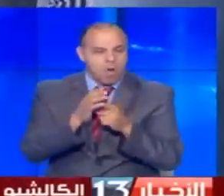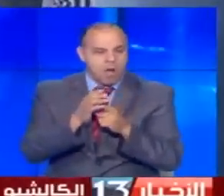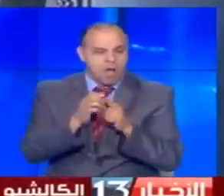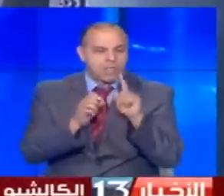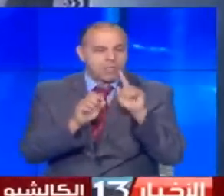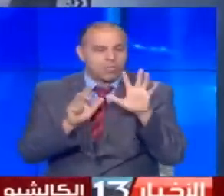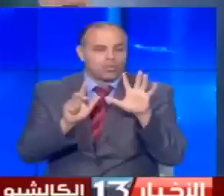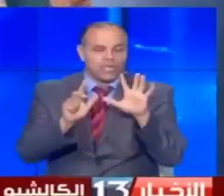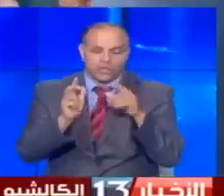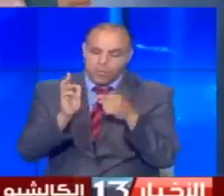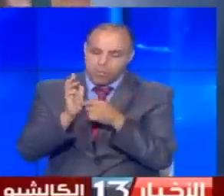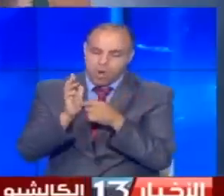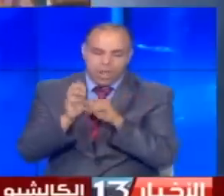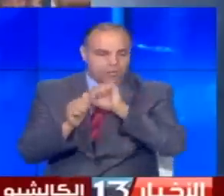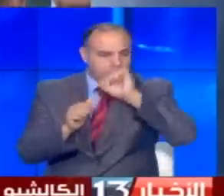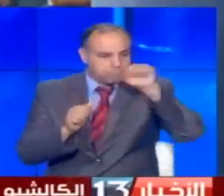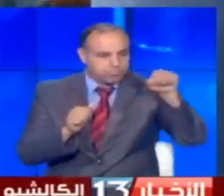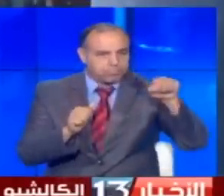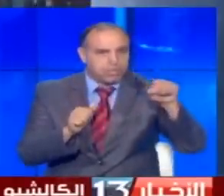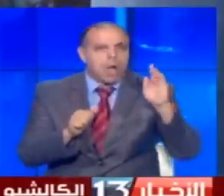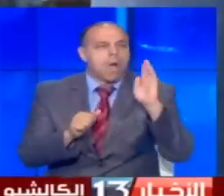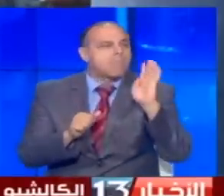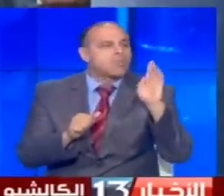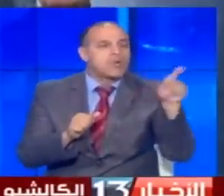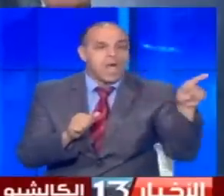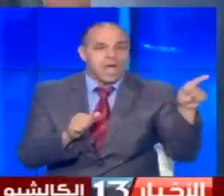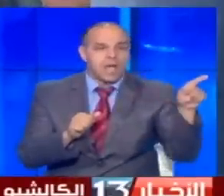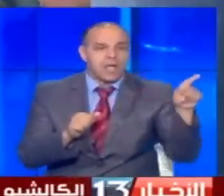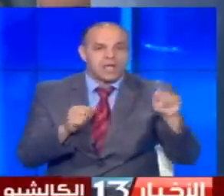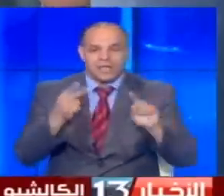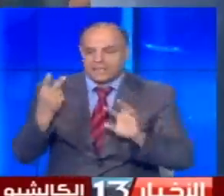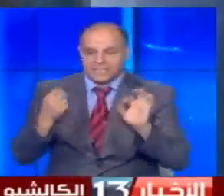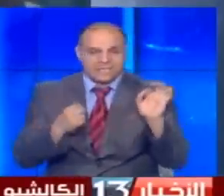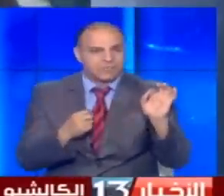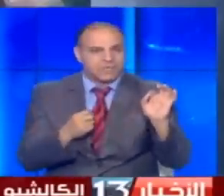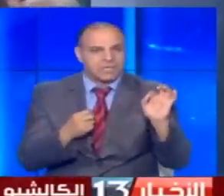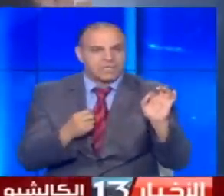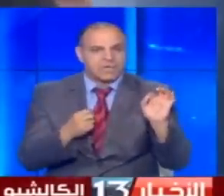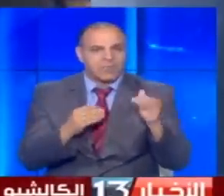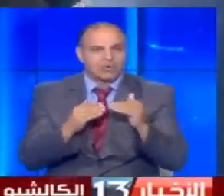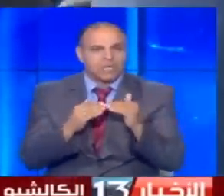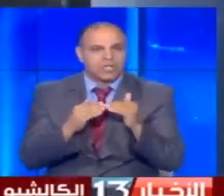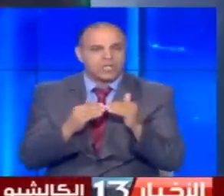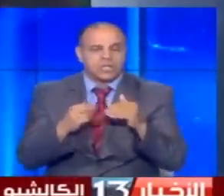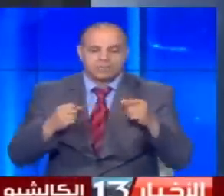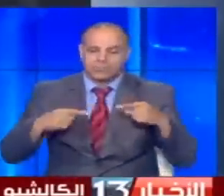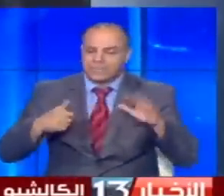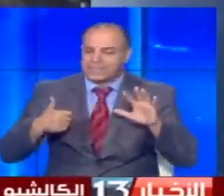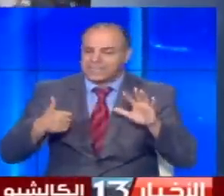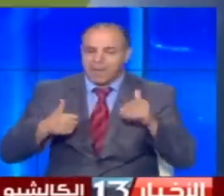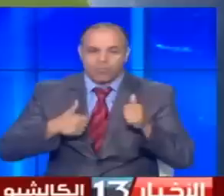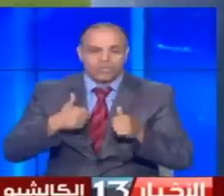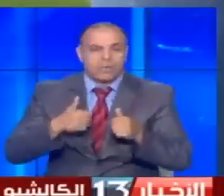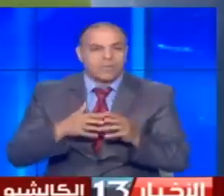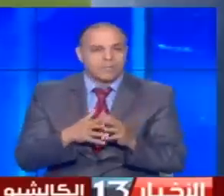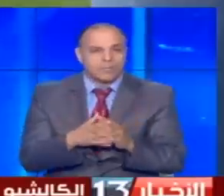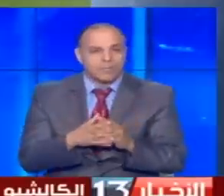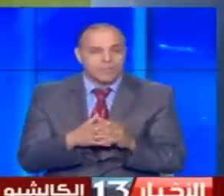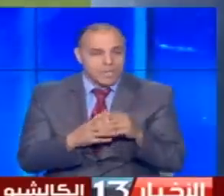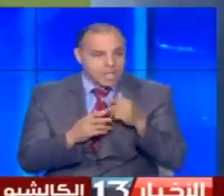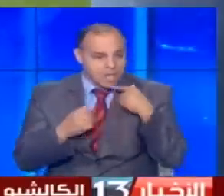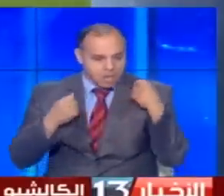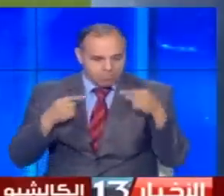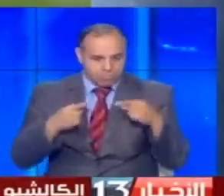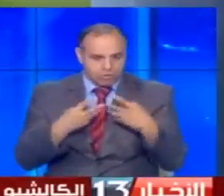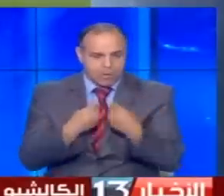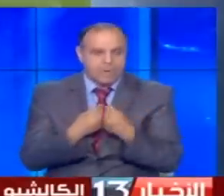عشره نقطه اثر تغلبه على ضيفه بولونيا ثنائيه نظيفه في مستهل الجوله السادسه من المسابقه ففي موجات